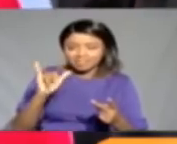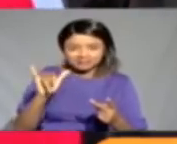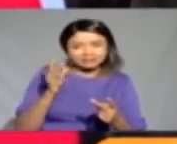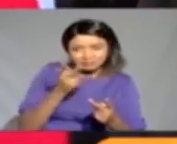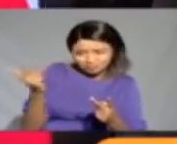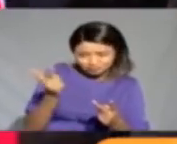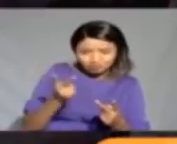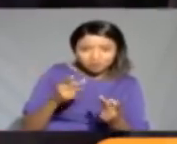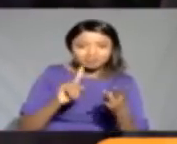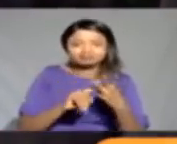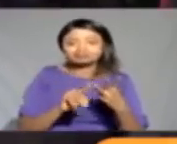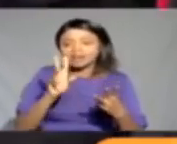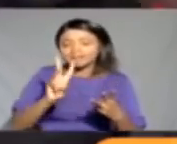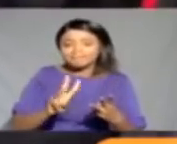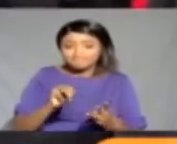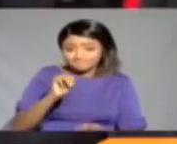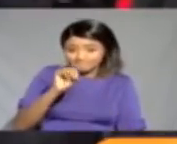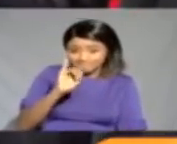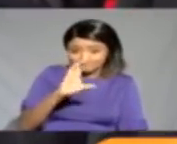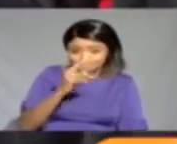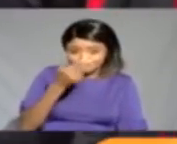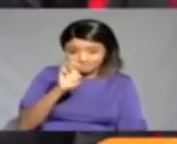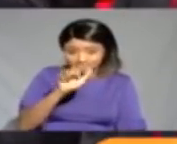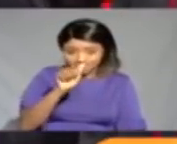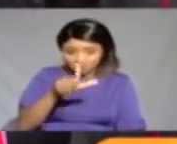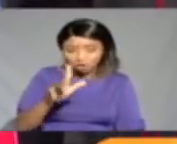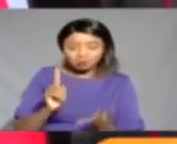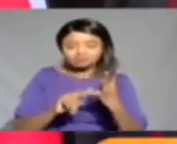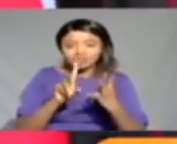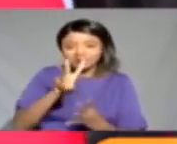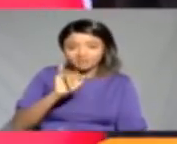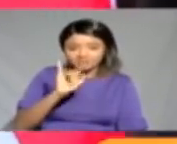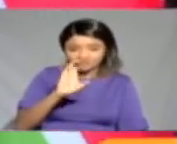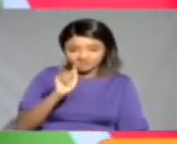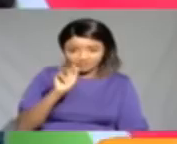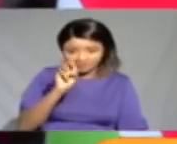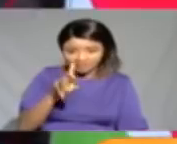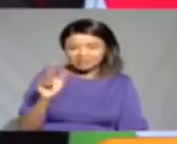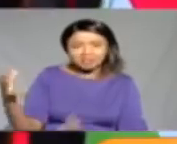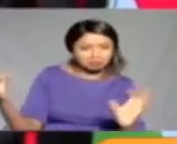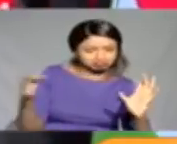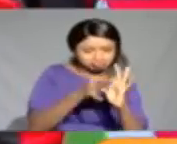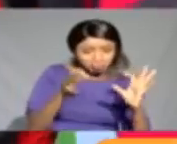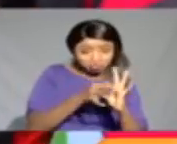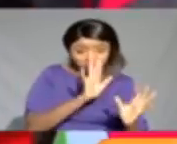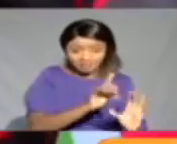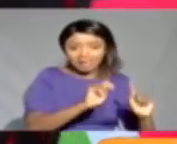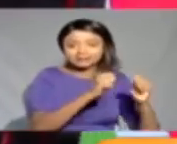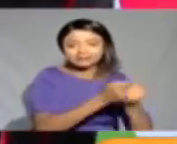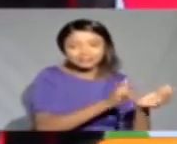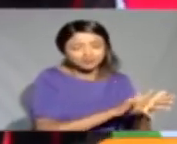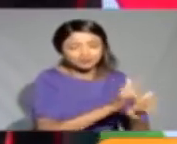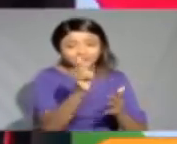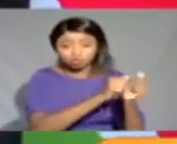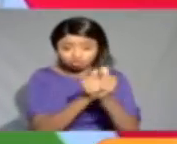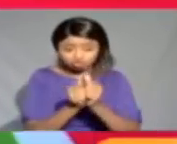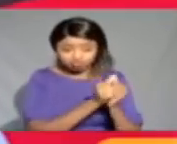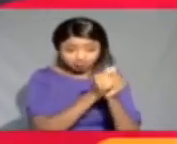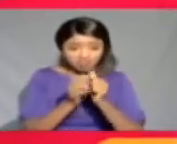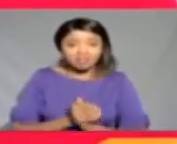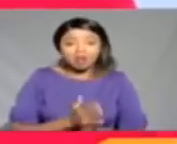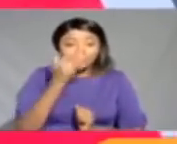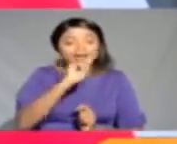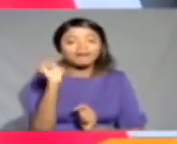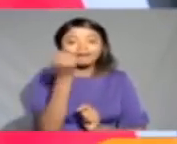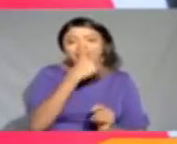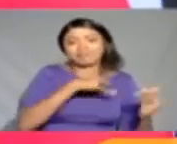Wachezaji Michael Olunga, Ayub Timbe na nahodha Victor Wanyama watajiunga na kikosi nchini Ufaransa. Kenya inachuana na Madagascar na Kongo kwenye mechi